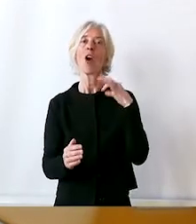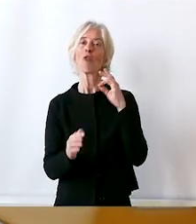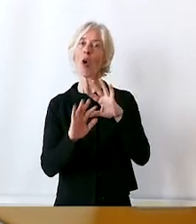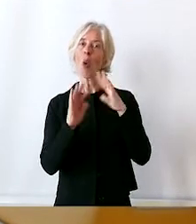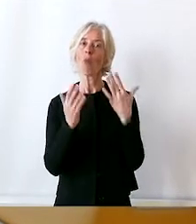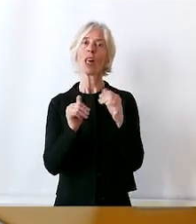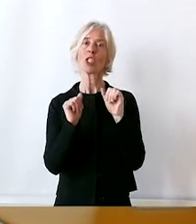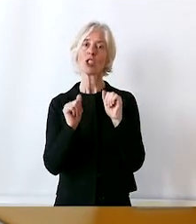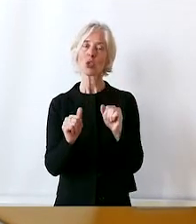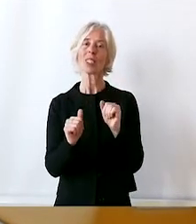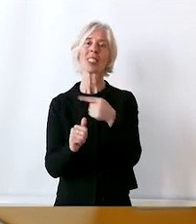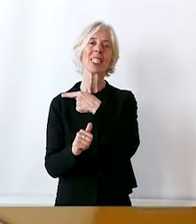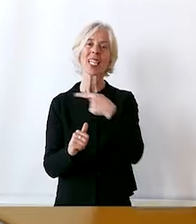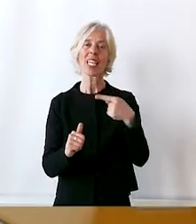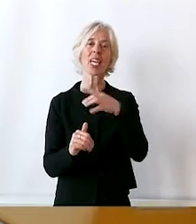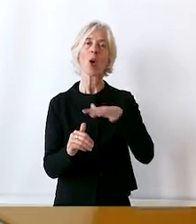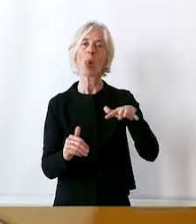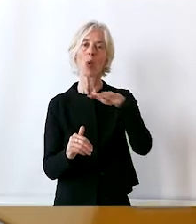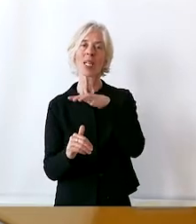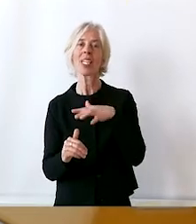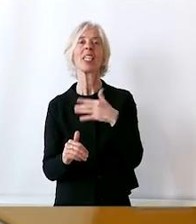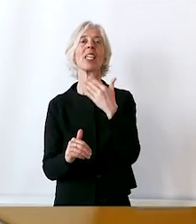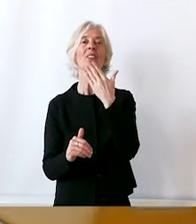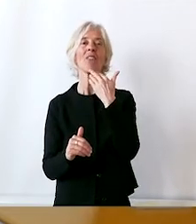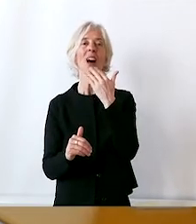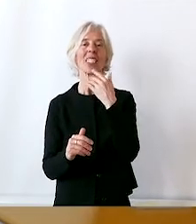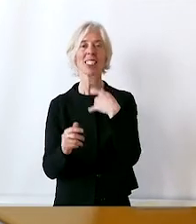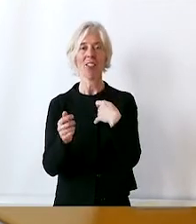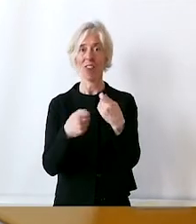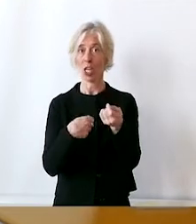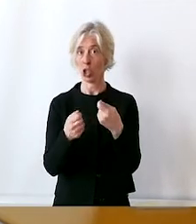in Bayern. Wir erheben und bewerten Daten